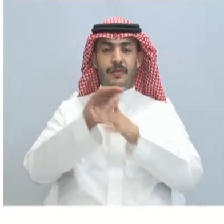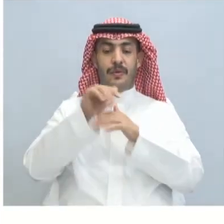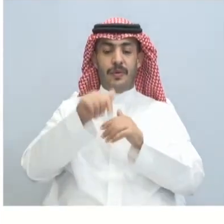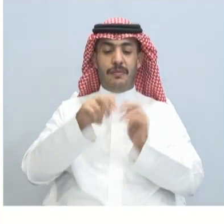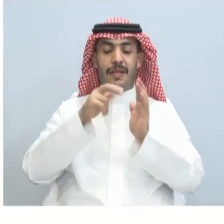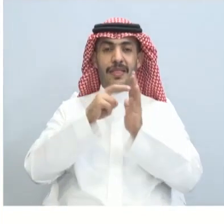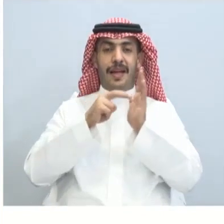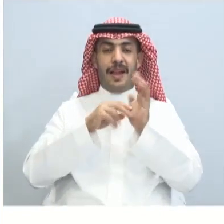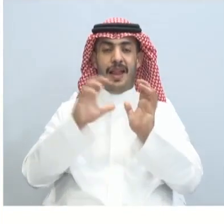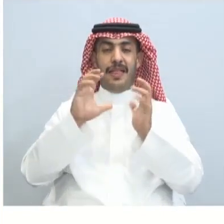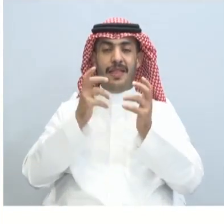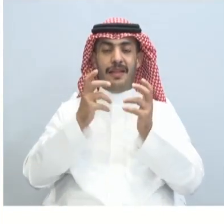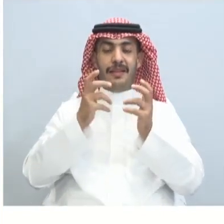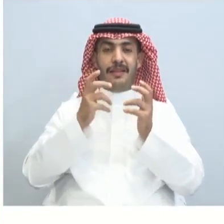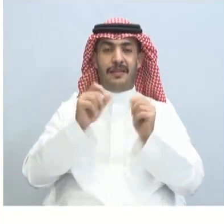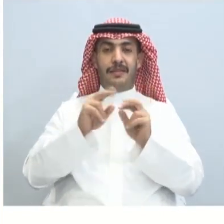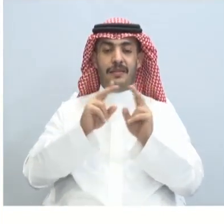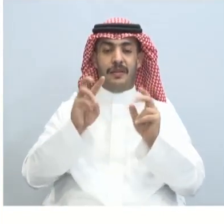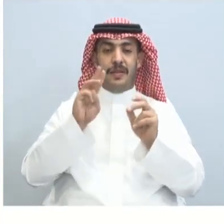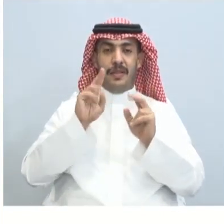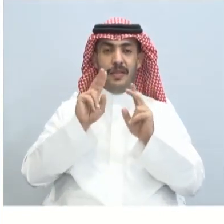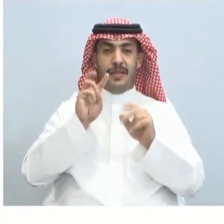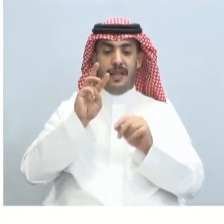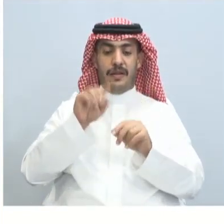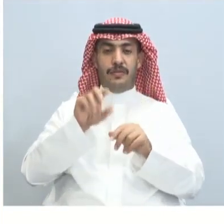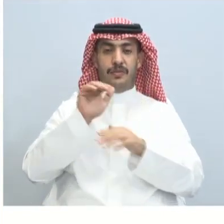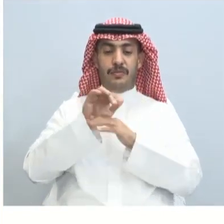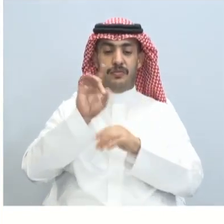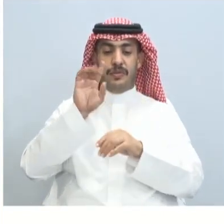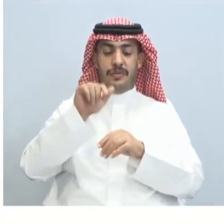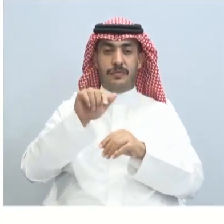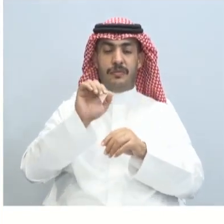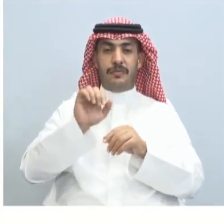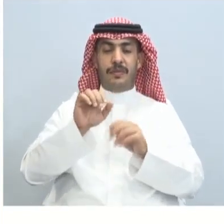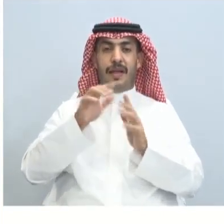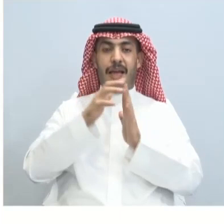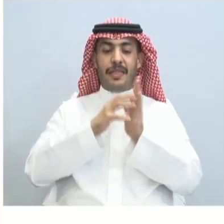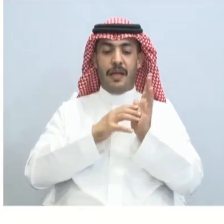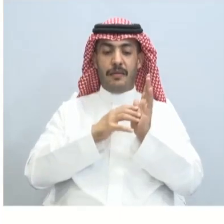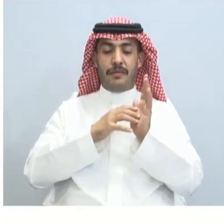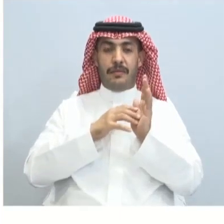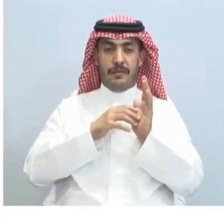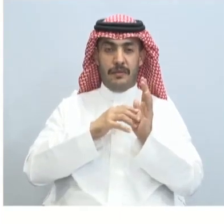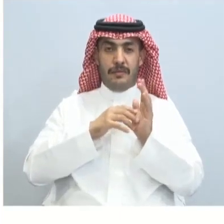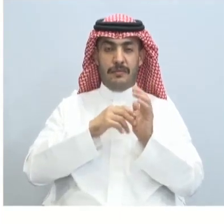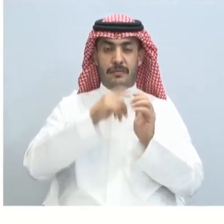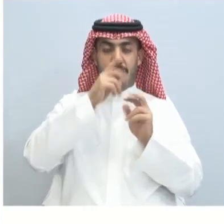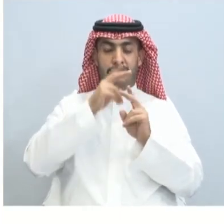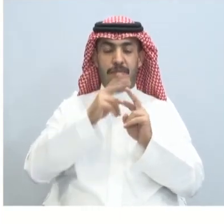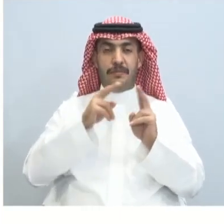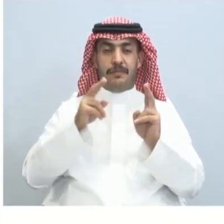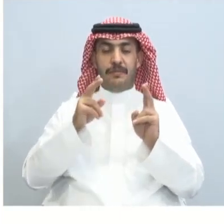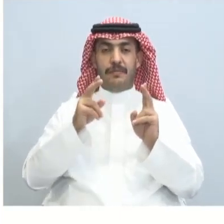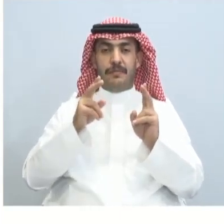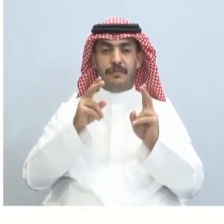عن التقريب الاداري وهو النوع الثالث وسنناقش ذكرنا ان الخطاب يتكون من عده